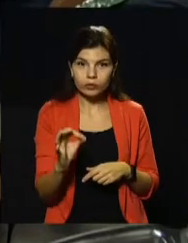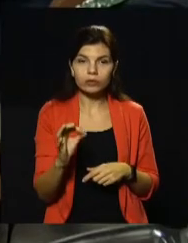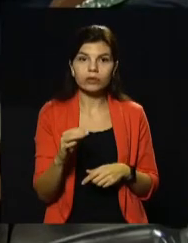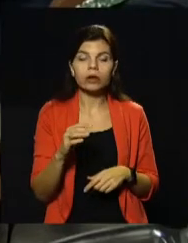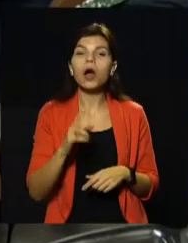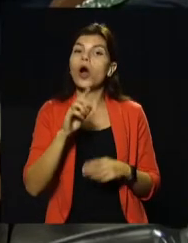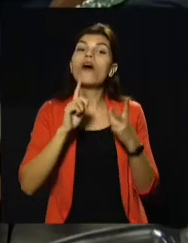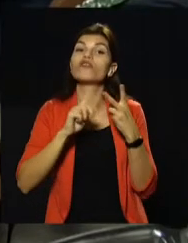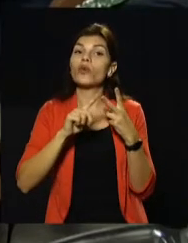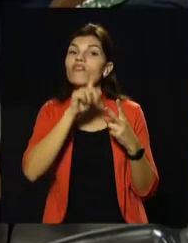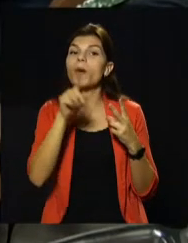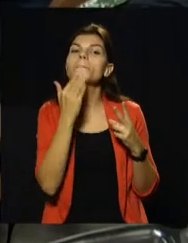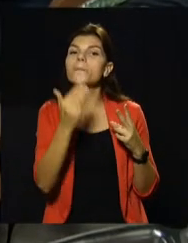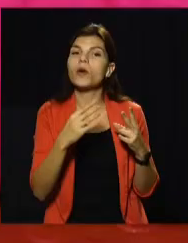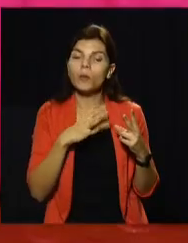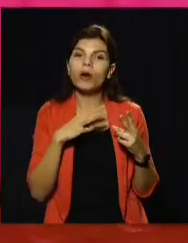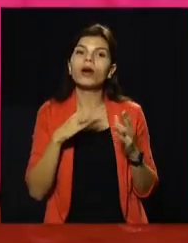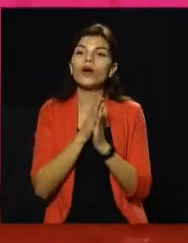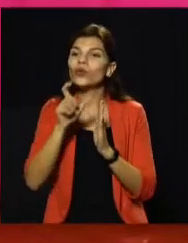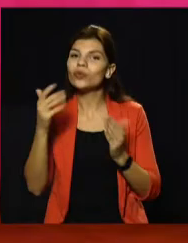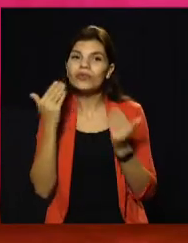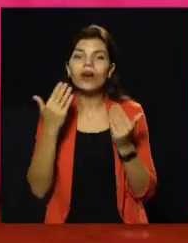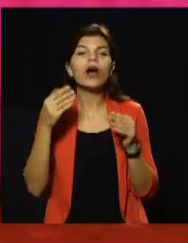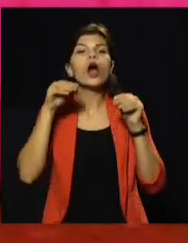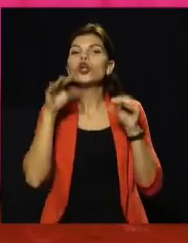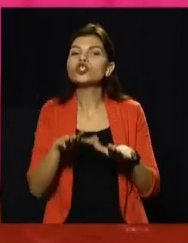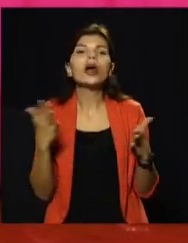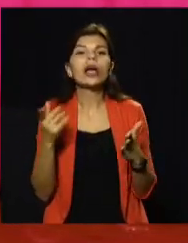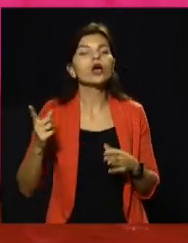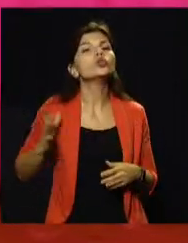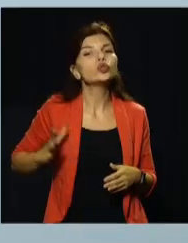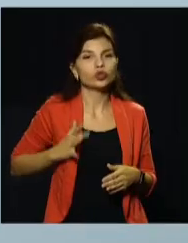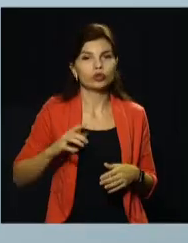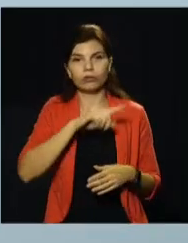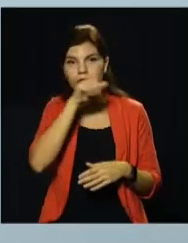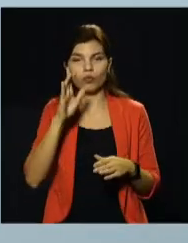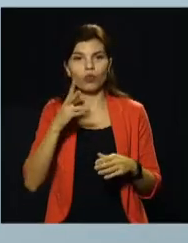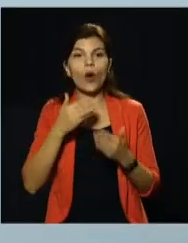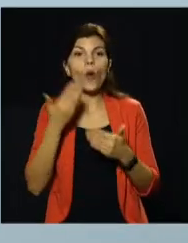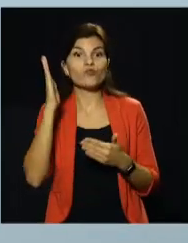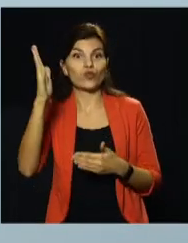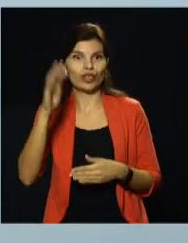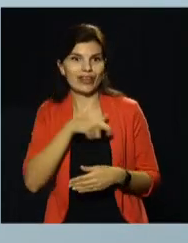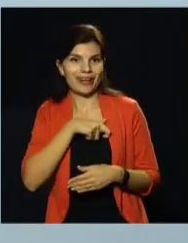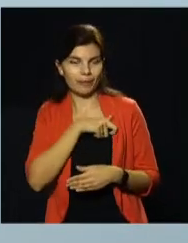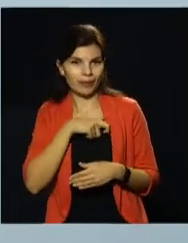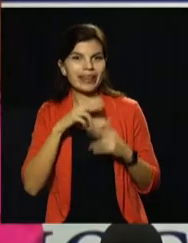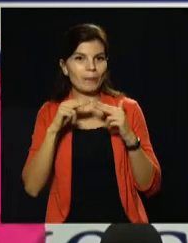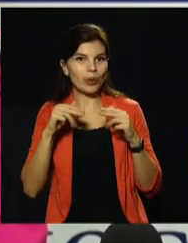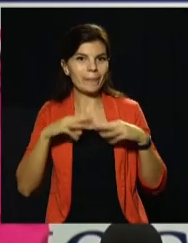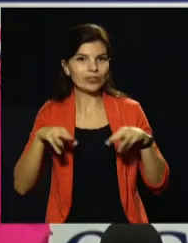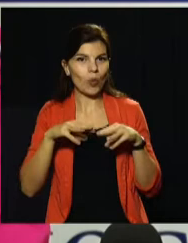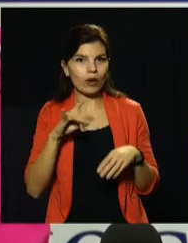Друге запитання, на яке попросили відповісти респондентів, на вирішення яких проблем вони очікують від майбутніх депутатів Дніпропетровської обласної ради.